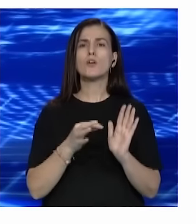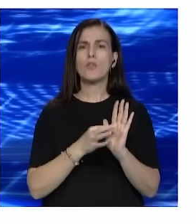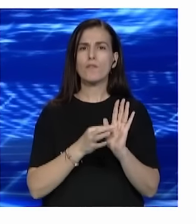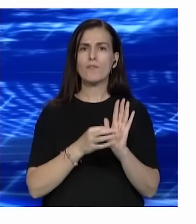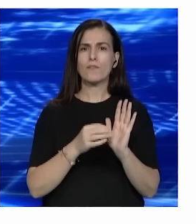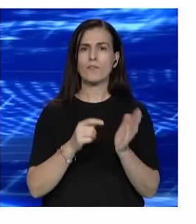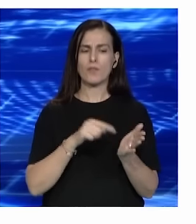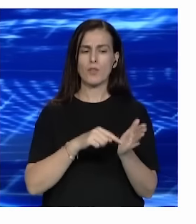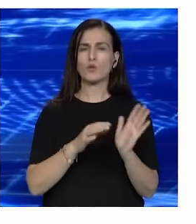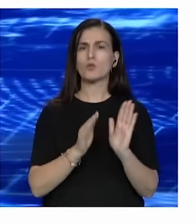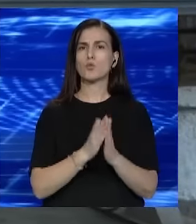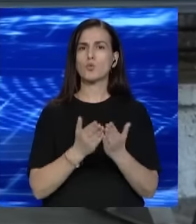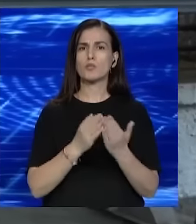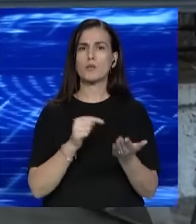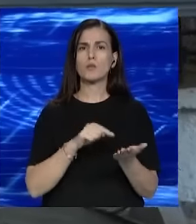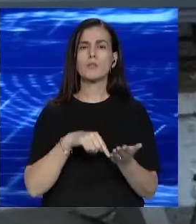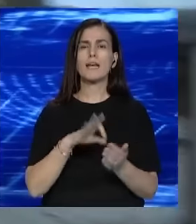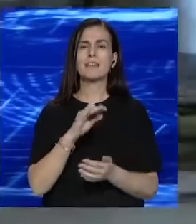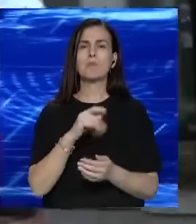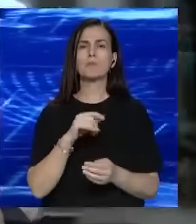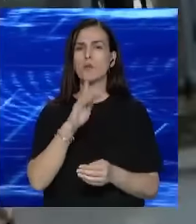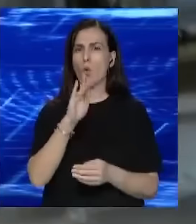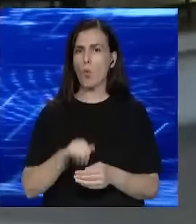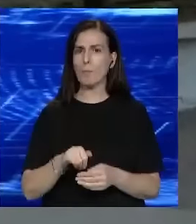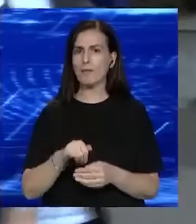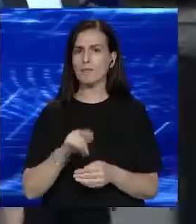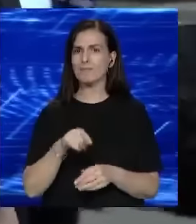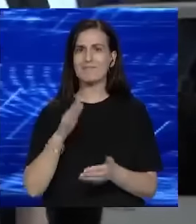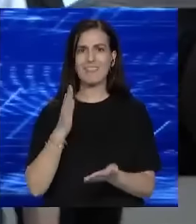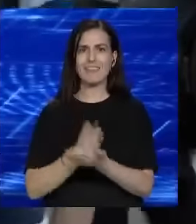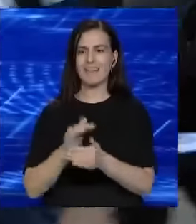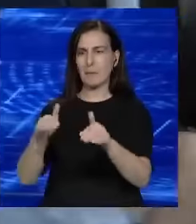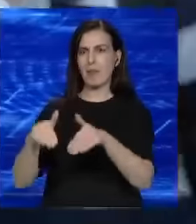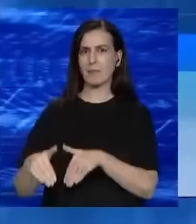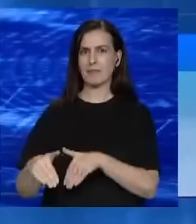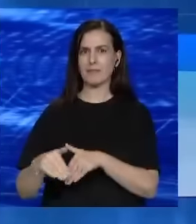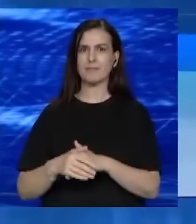Kur deputeti dënohet me këtë formë, ai humbet mandatin.